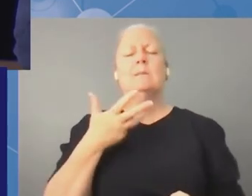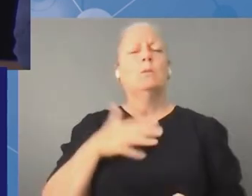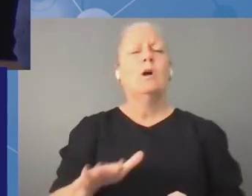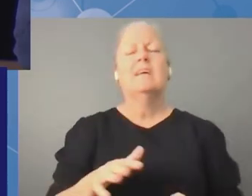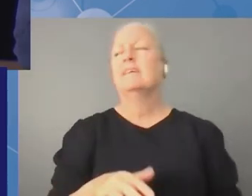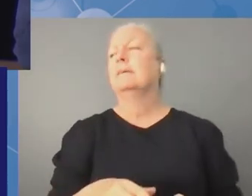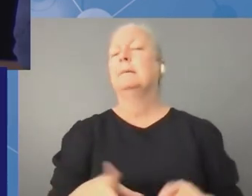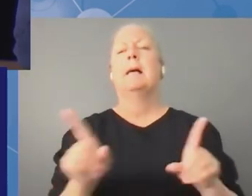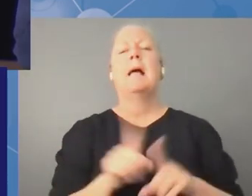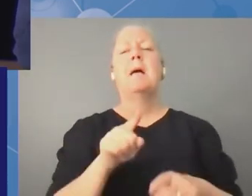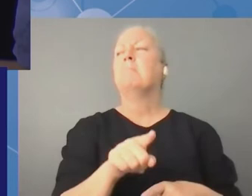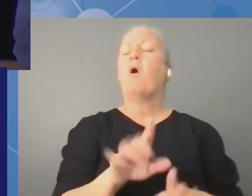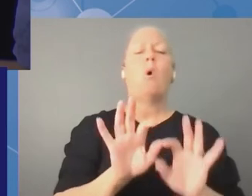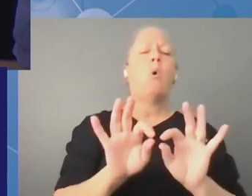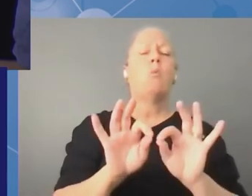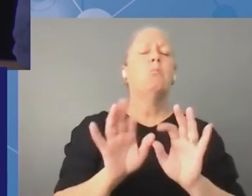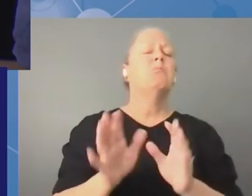ولكن يجب أن يتعلم